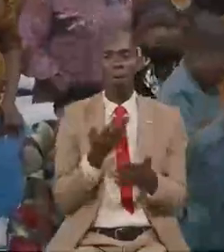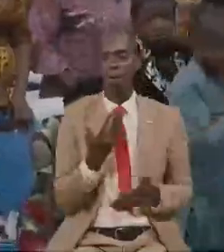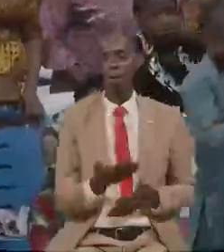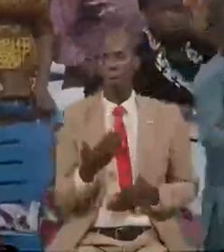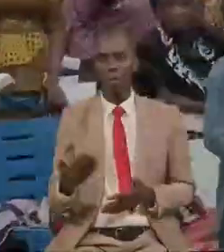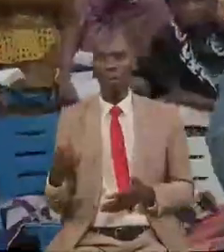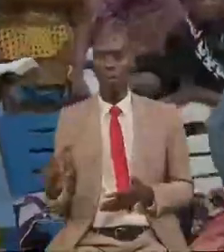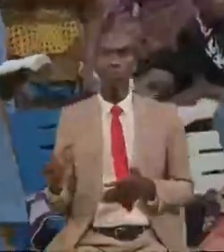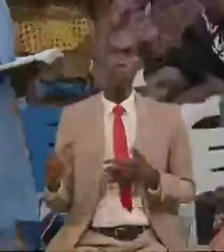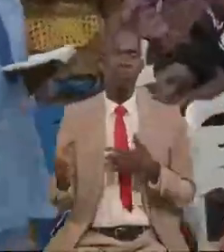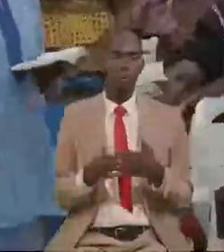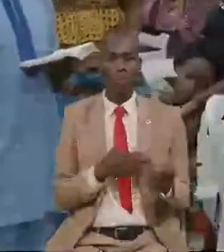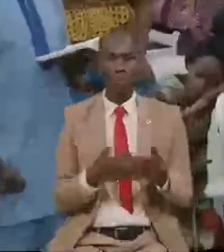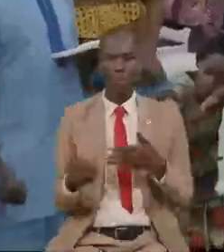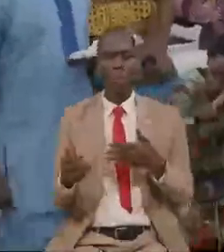je vous ai prescrit.